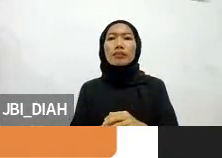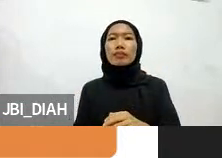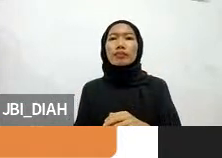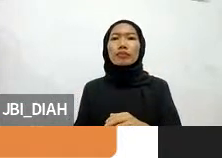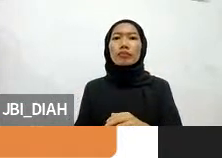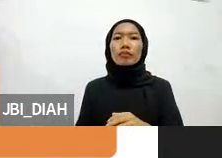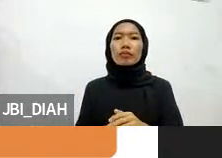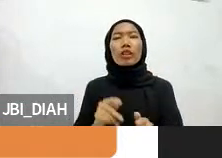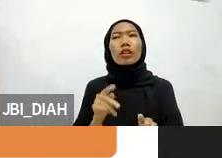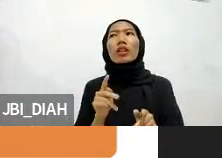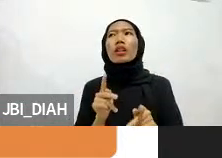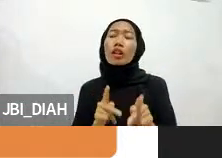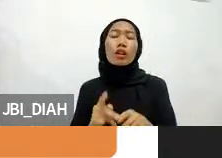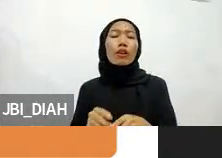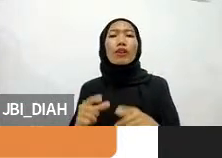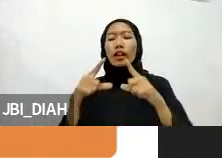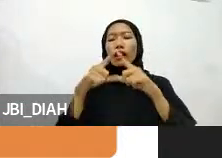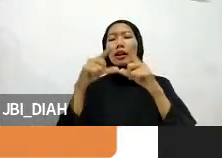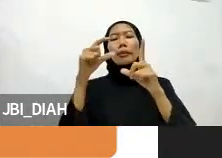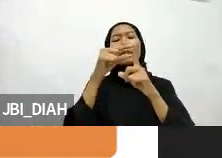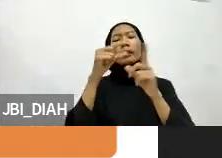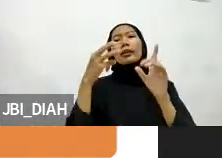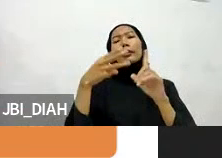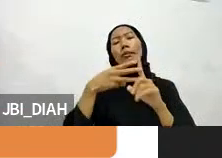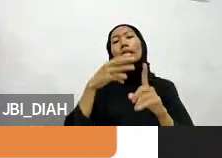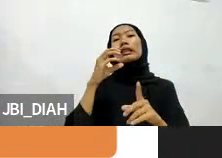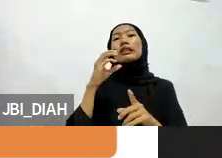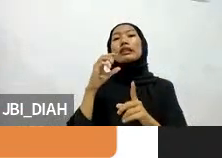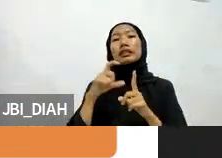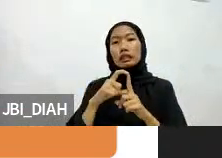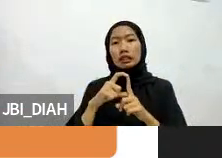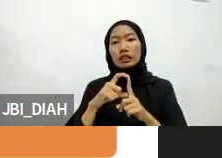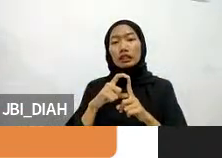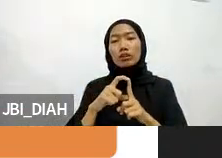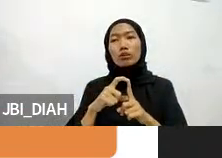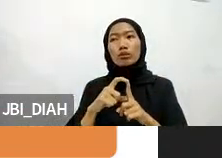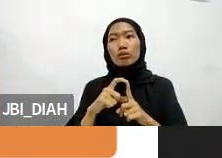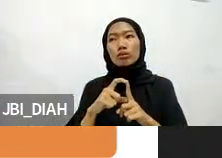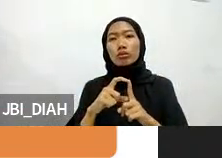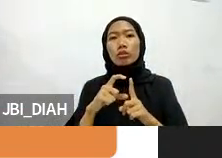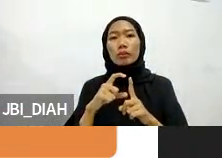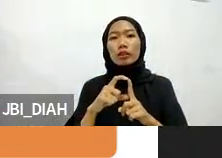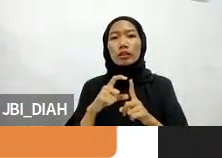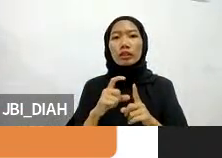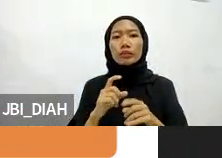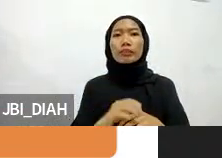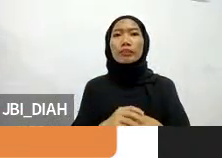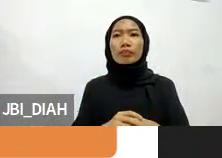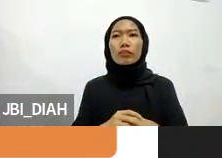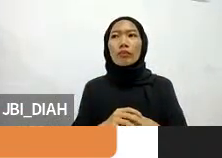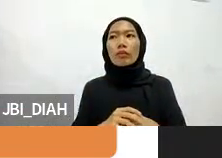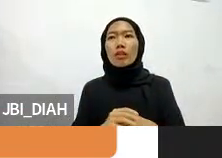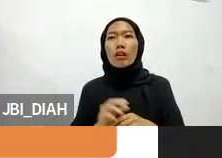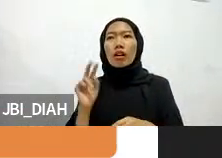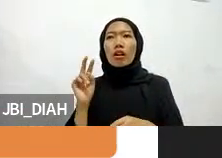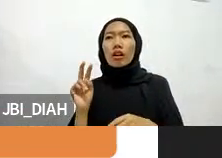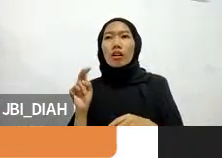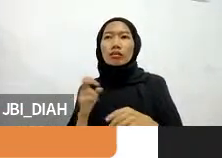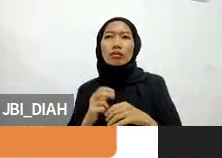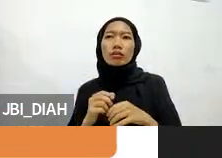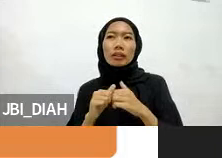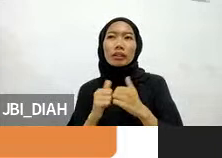menganggarkan APBD-nya kecuali untuk menutup biaya penerima bantuan iuran ya, untuk yang lain-lain